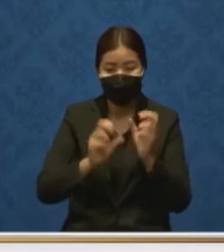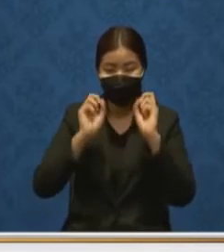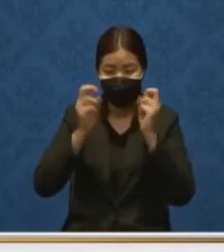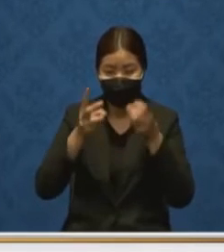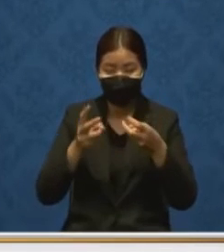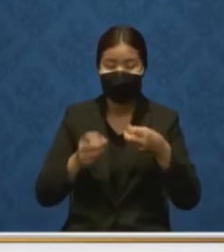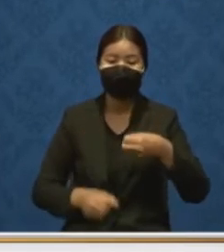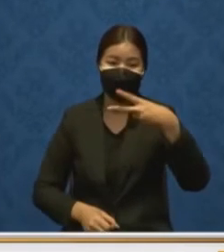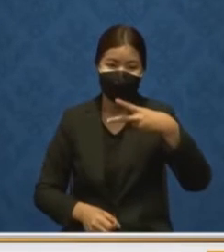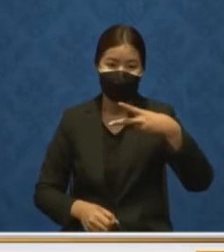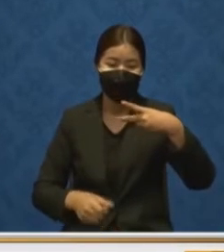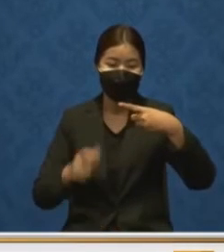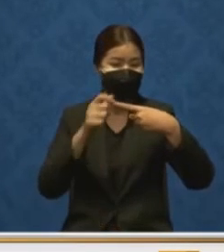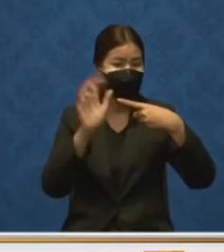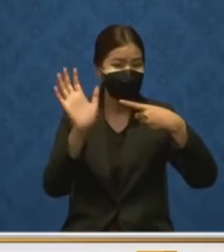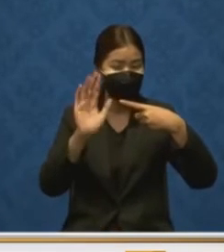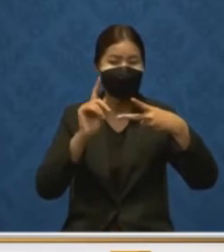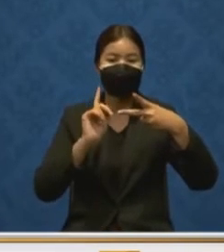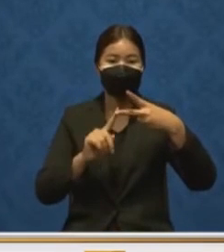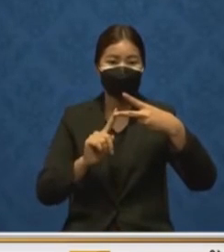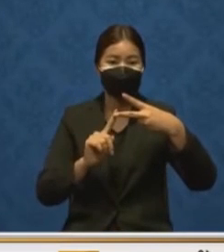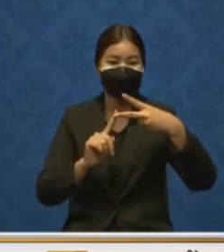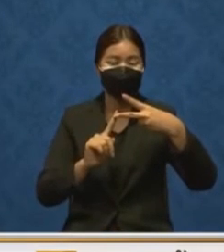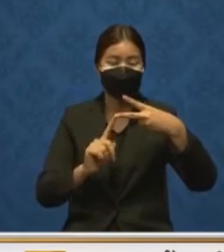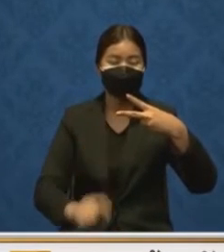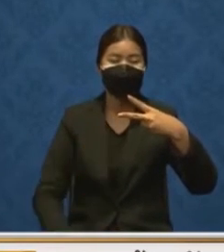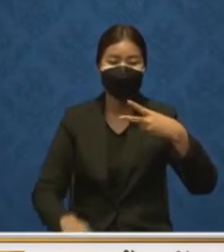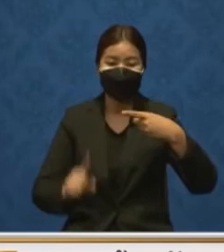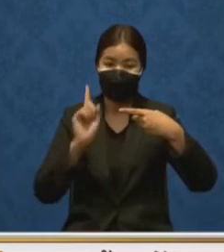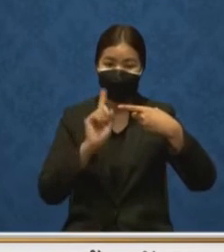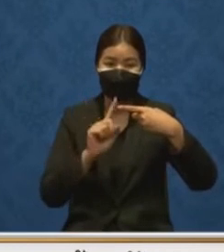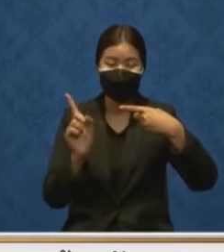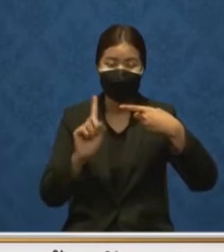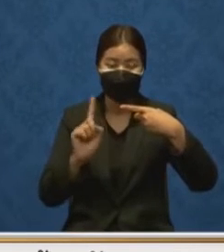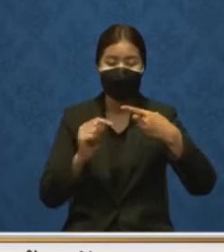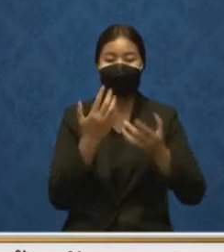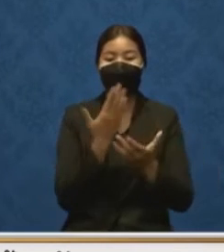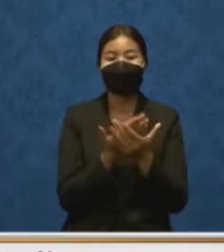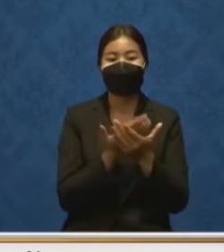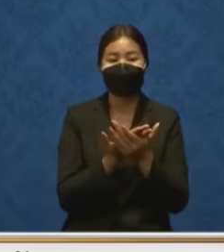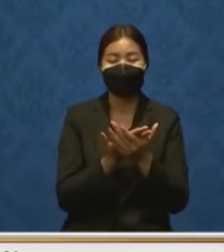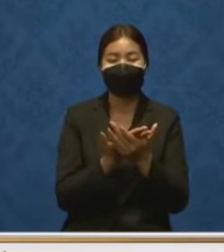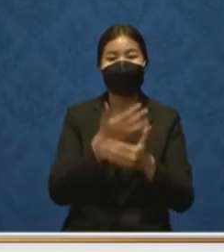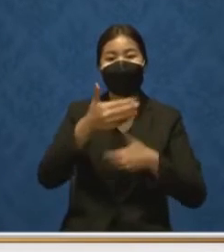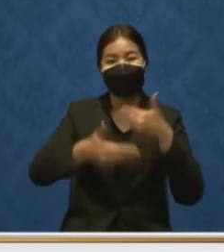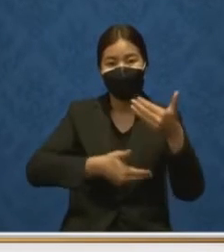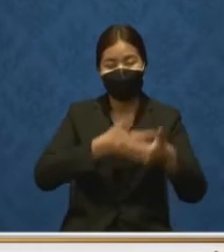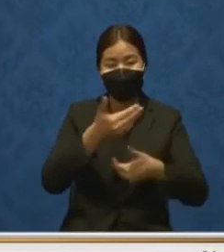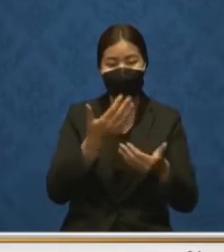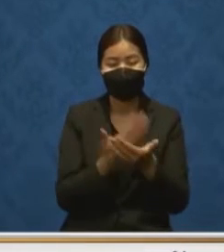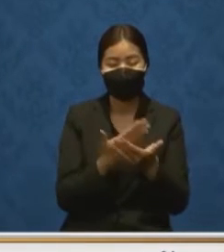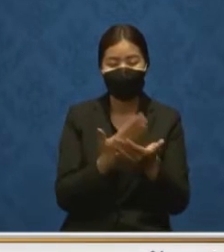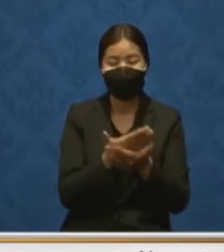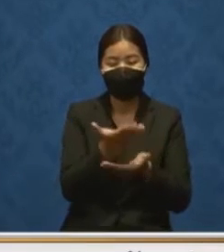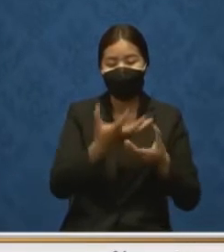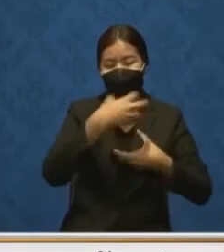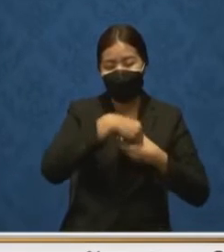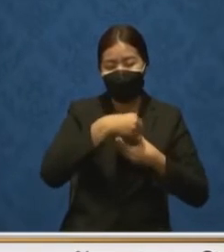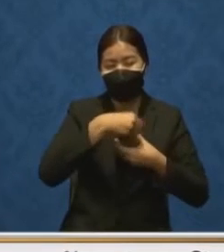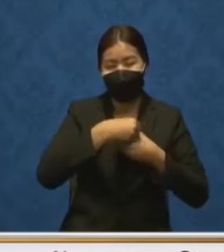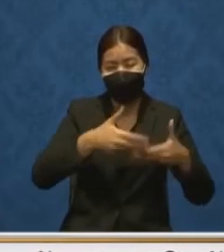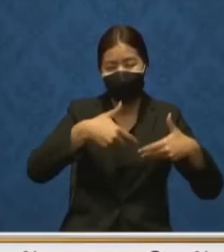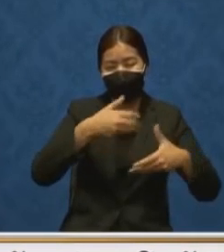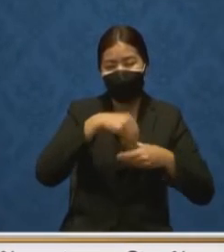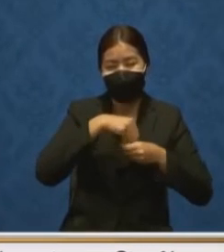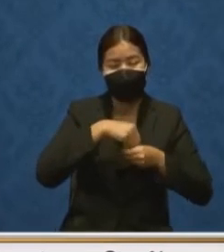่ข้อเดียว2 ข้อที่วาก็คือ 1 ต้องแก้ปัญหาเรองราคา ไม่ให้กลเป็การค้ากำไรเกินควรกับ